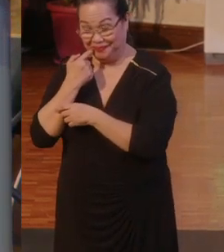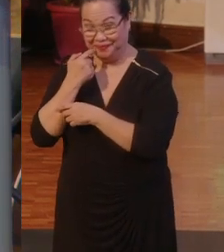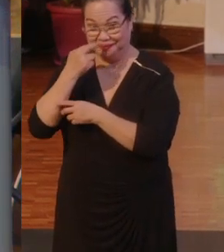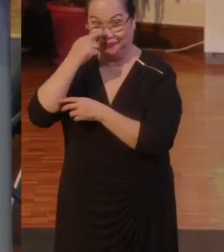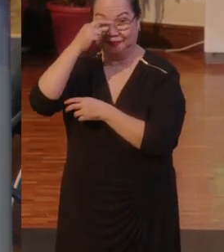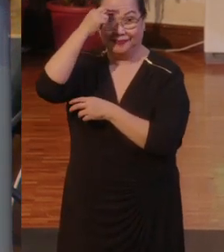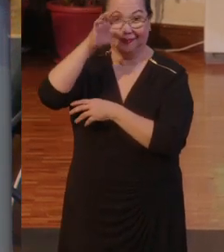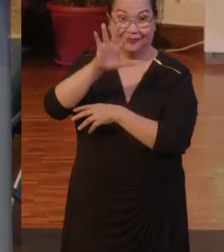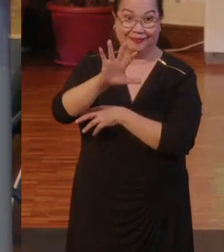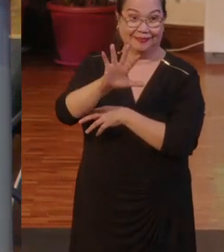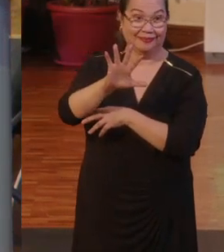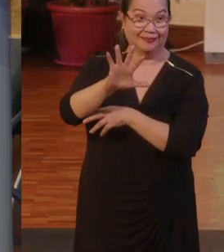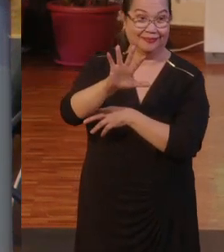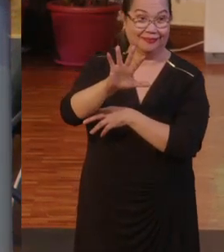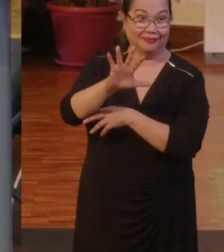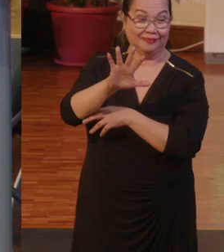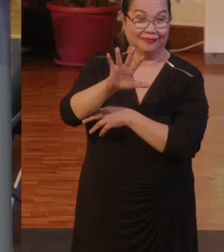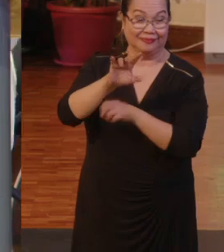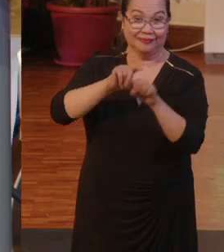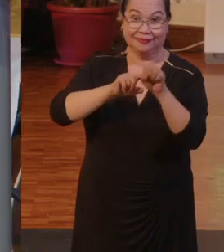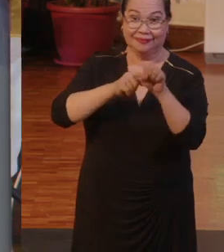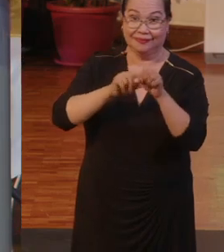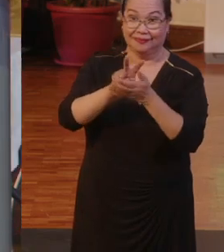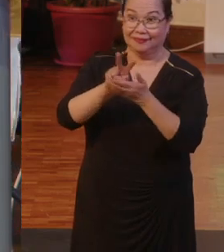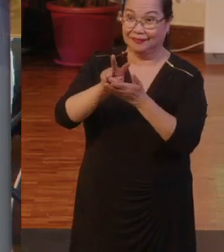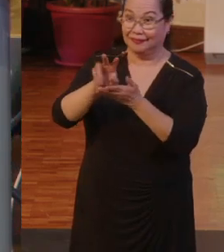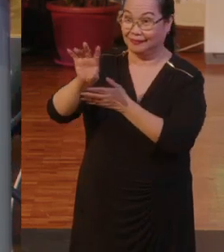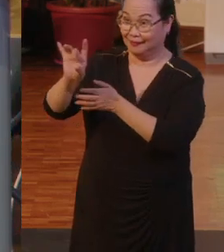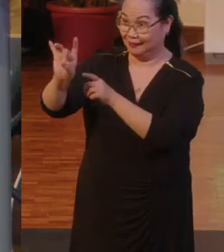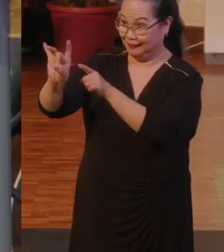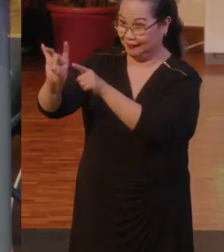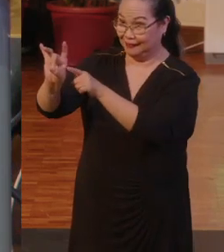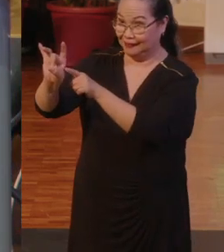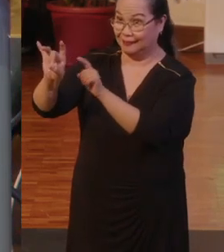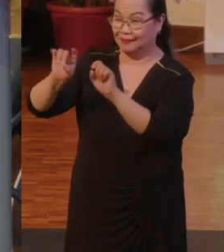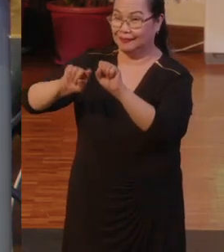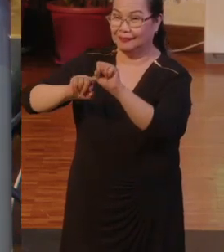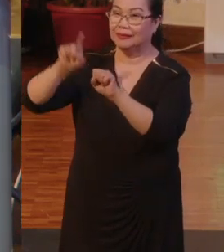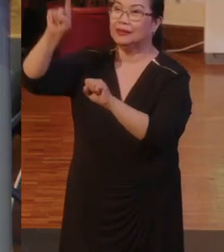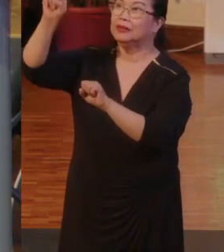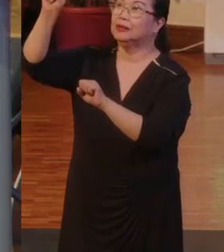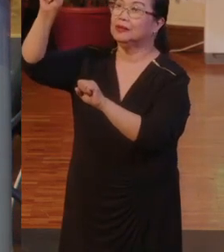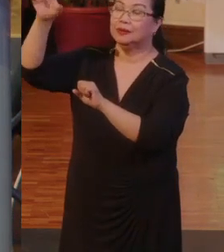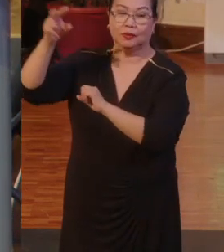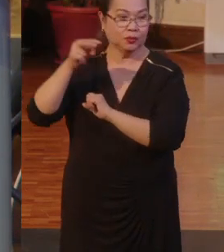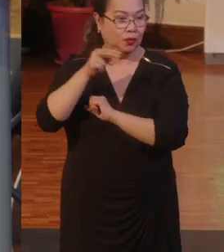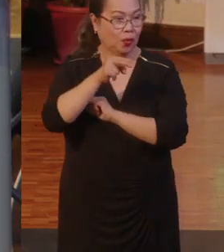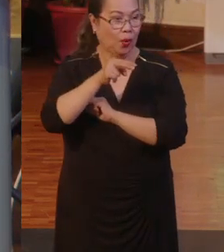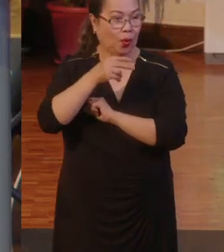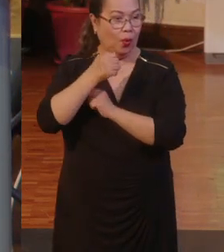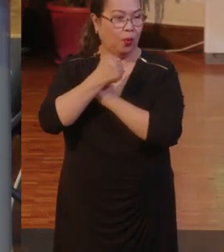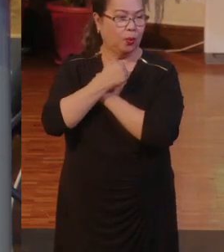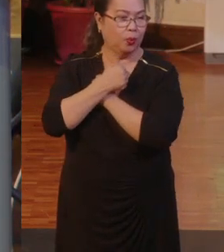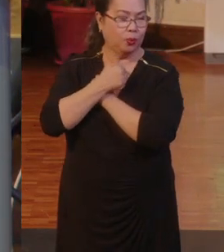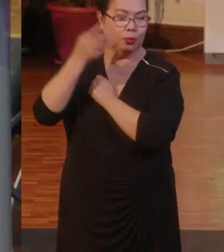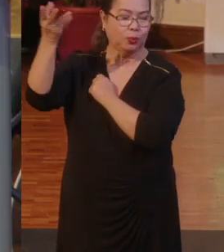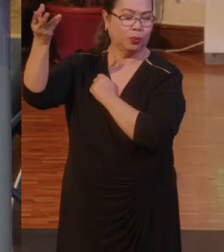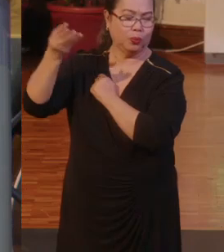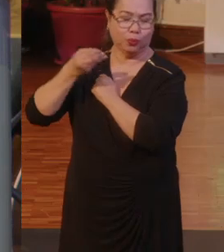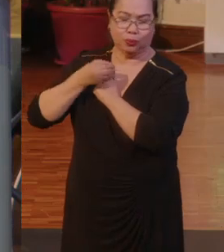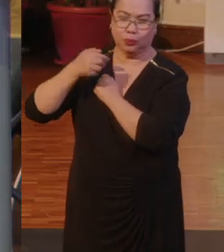Romans 5, starting sa verse 8, but God shows His love for us in